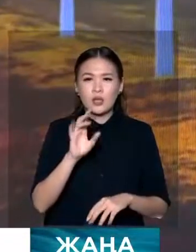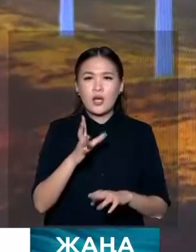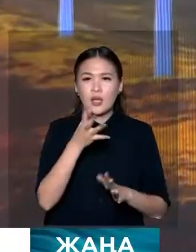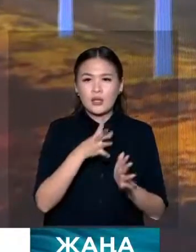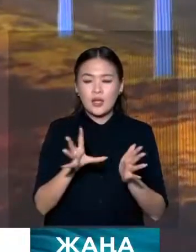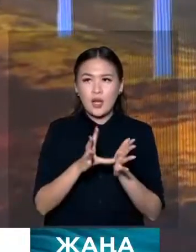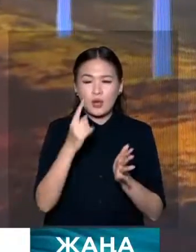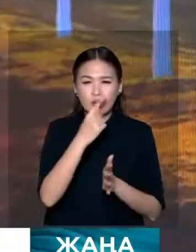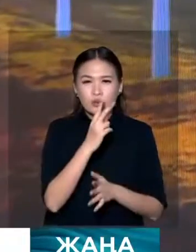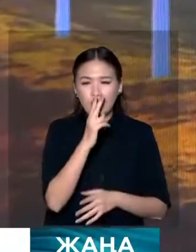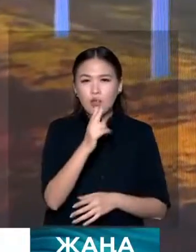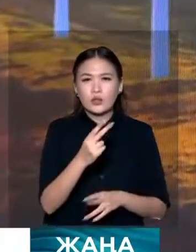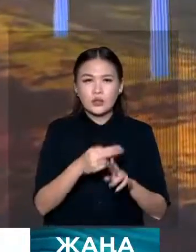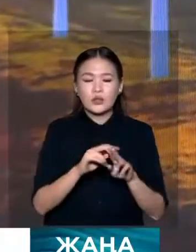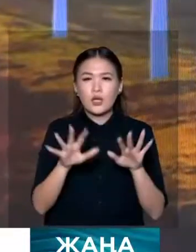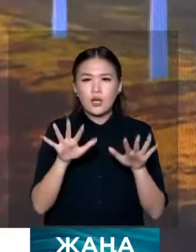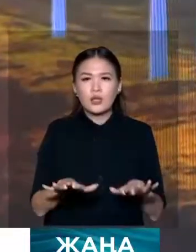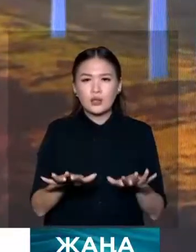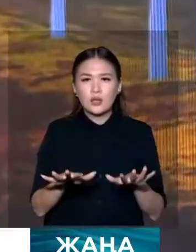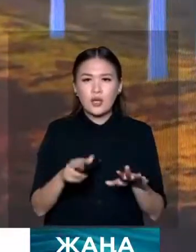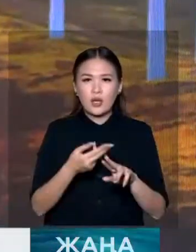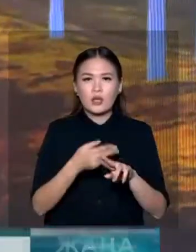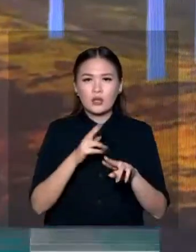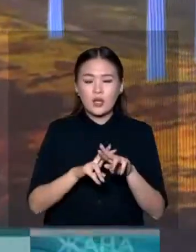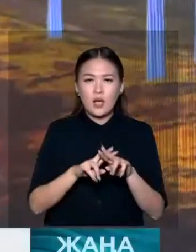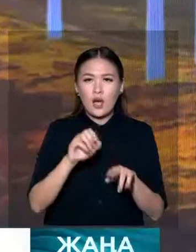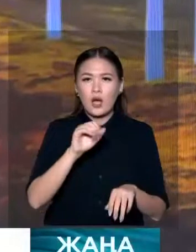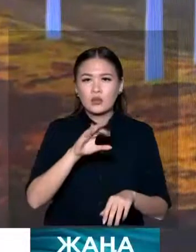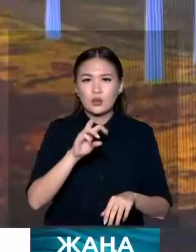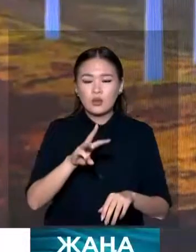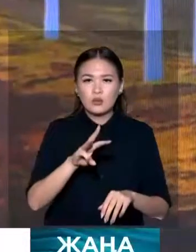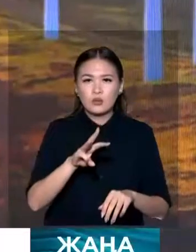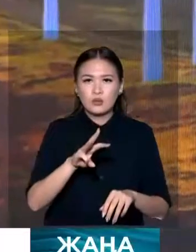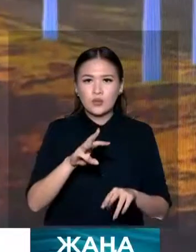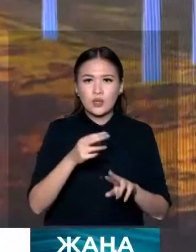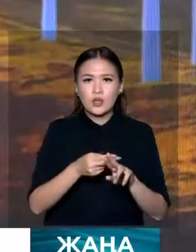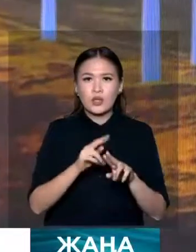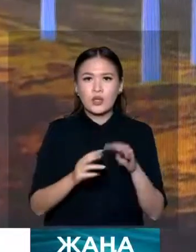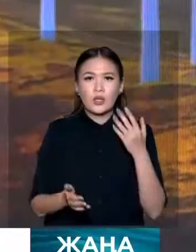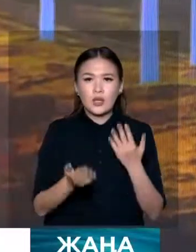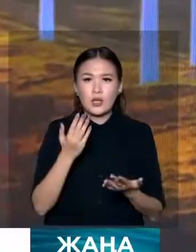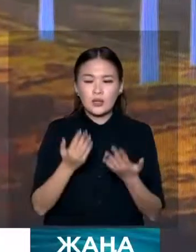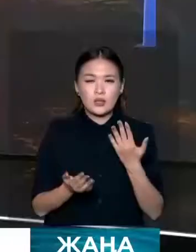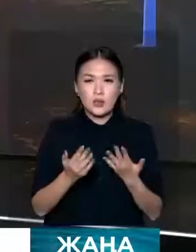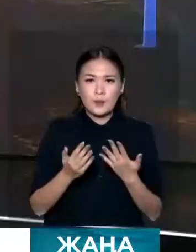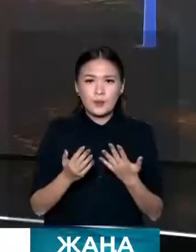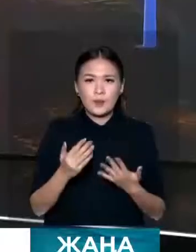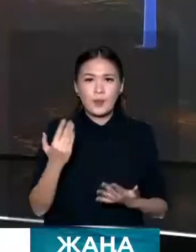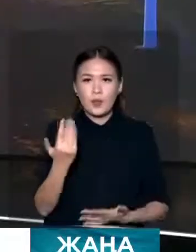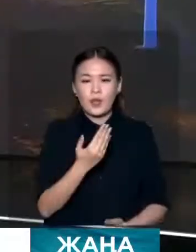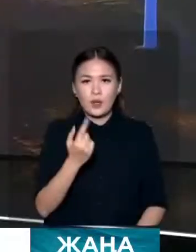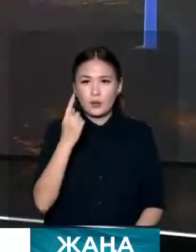энергия көзі деп атайды. Ондай станция ретінде, мысалы, атом электростанциясы болып келеді. Ал егер де жаңағы баламалы энергия